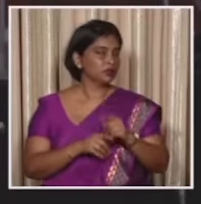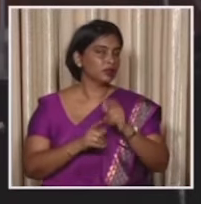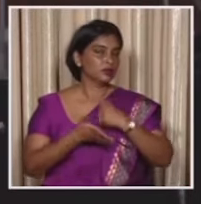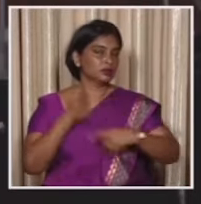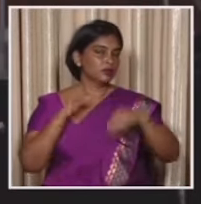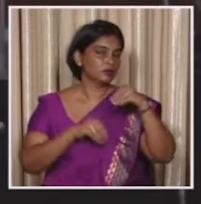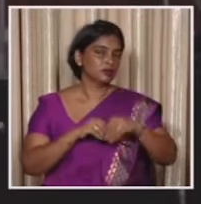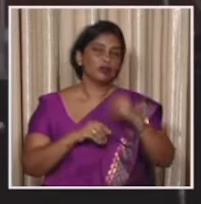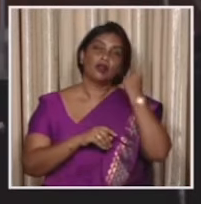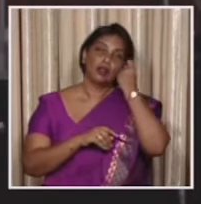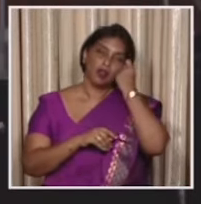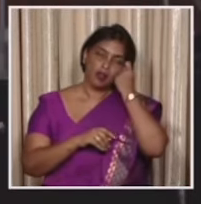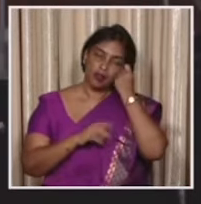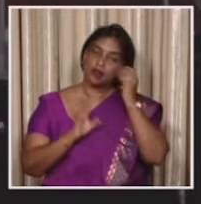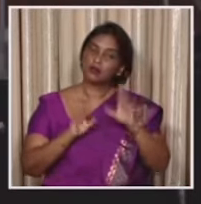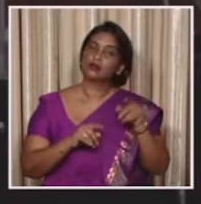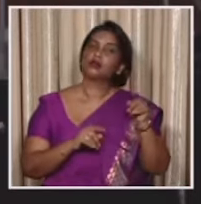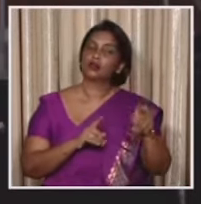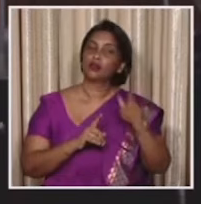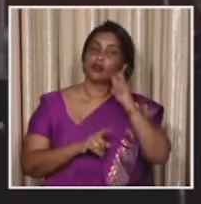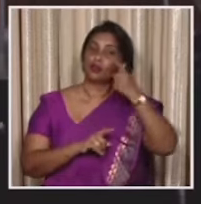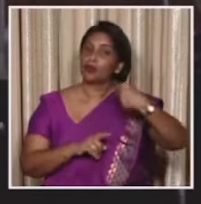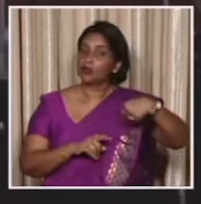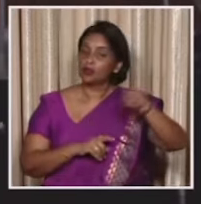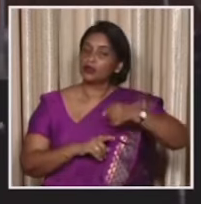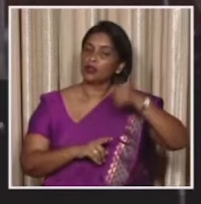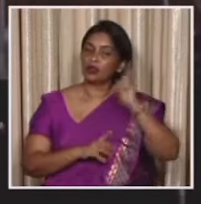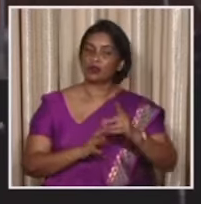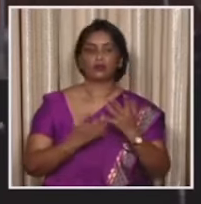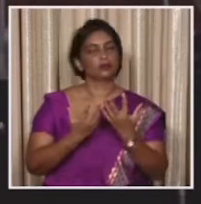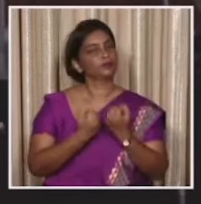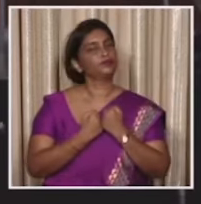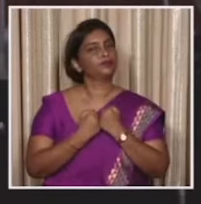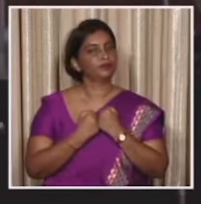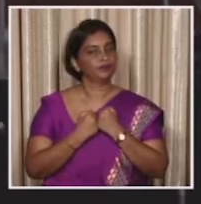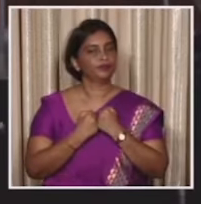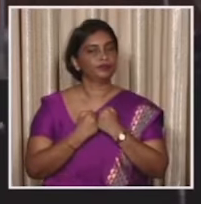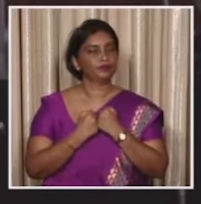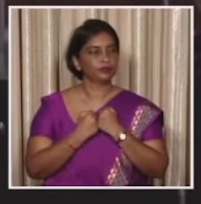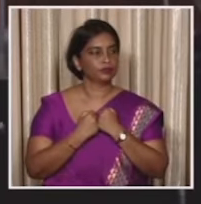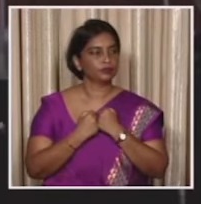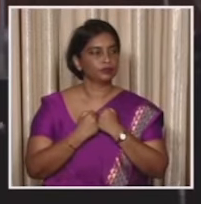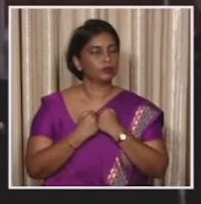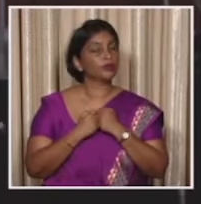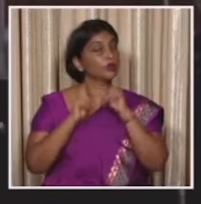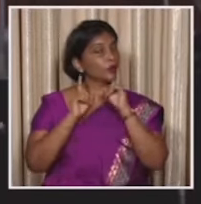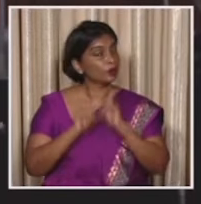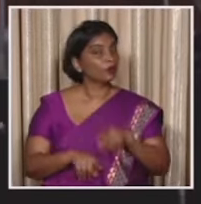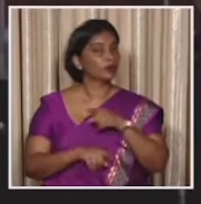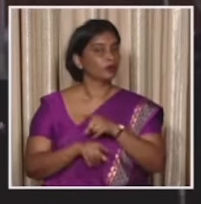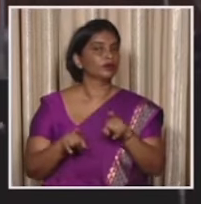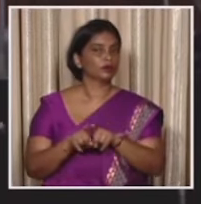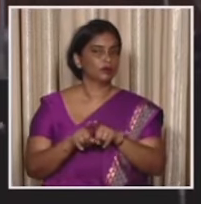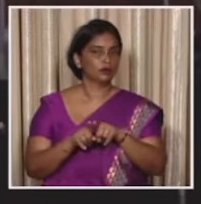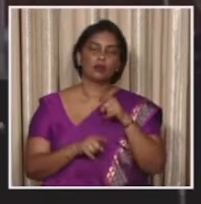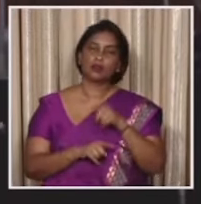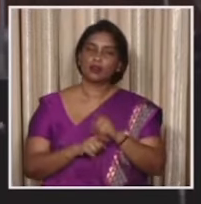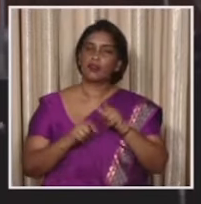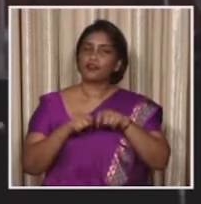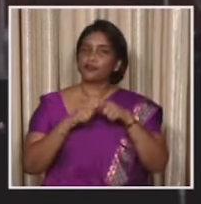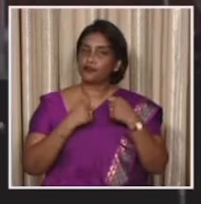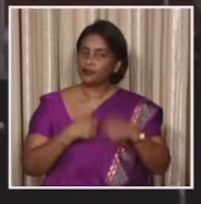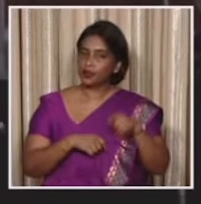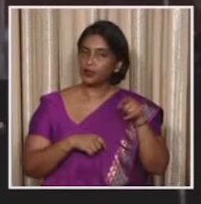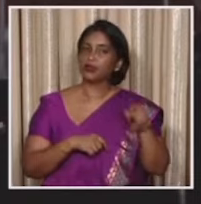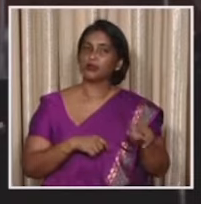ජනමත විචාරණයකදී ජනතාවගේ අනුමැතිය ලබාගත යුතුයි. එහෙම නම් මේ